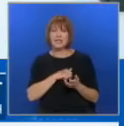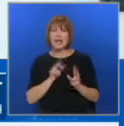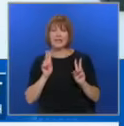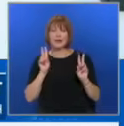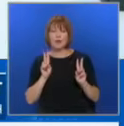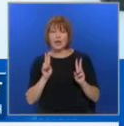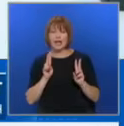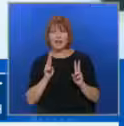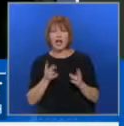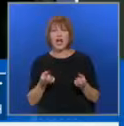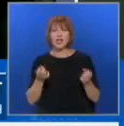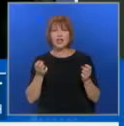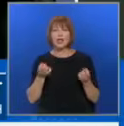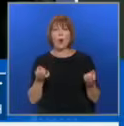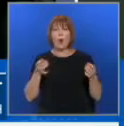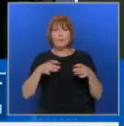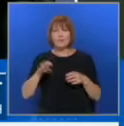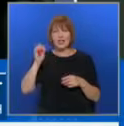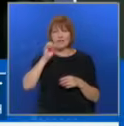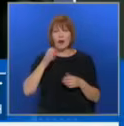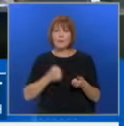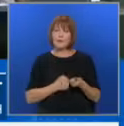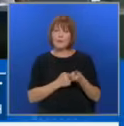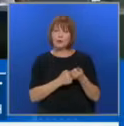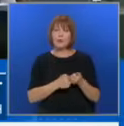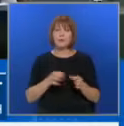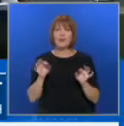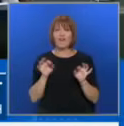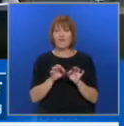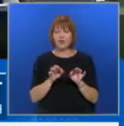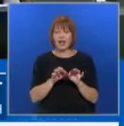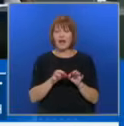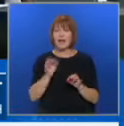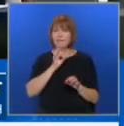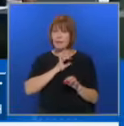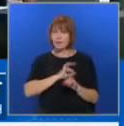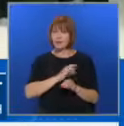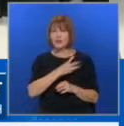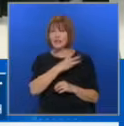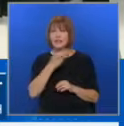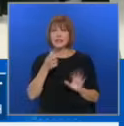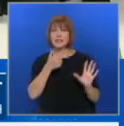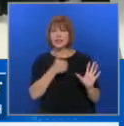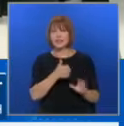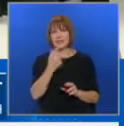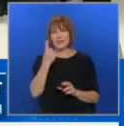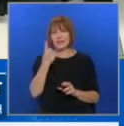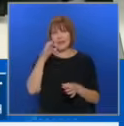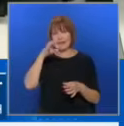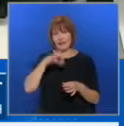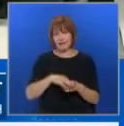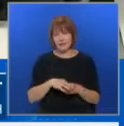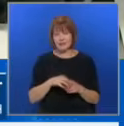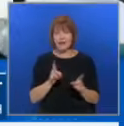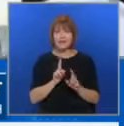демократите и Обнови Европа да подкрепят фон дер Лайен, за да получи тя необходимите 361 гласа. Не е